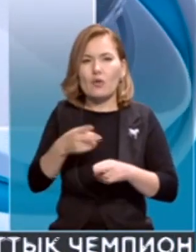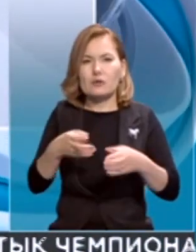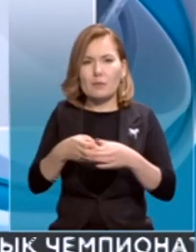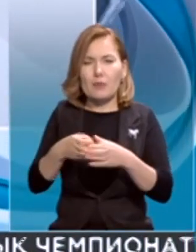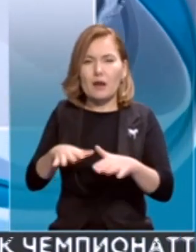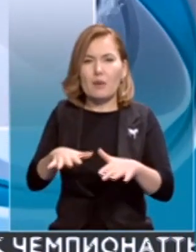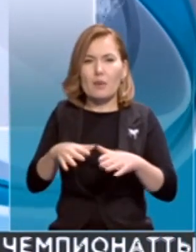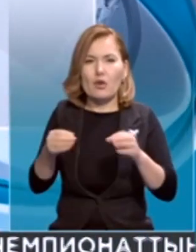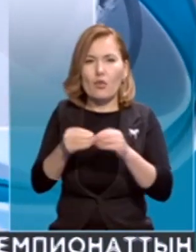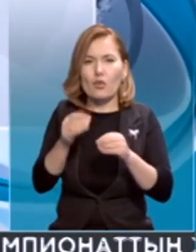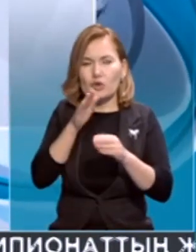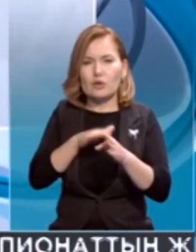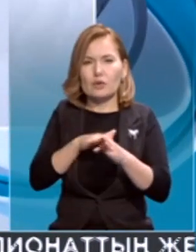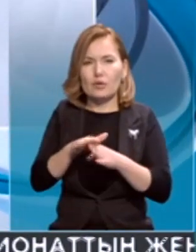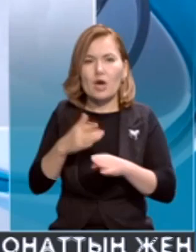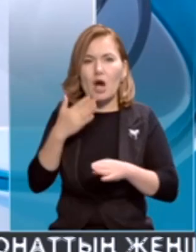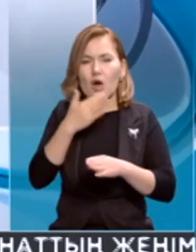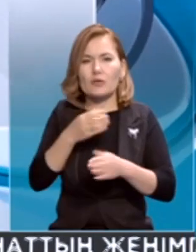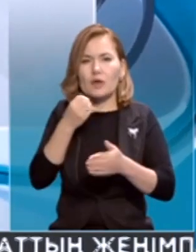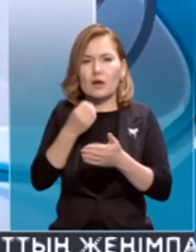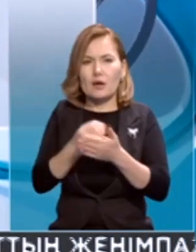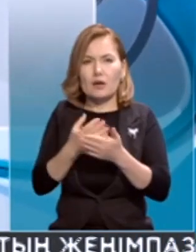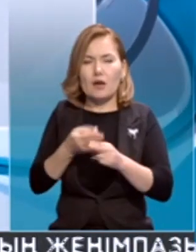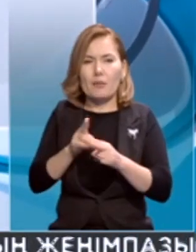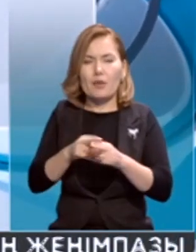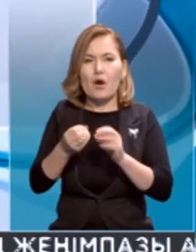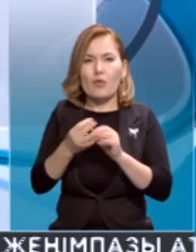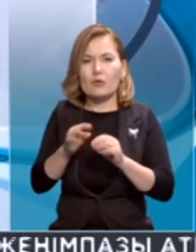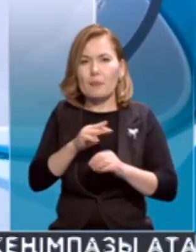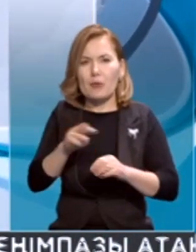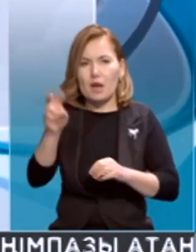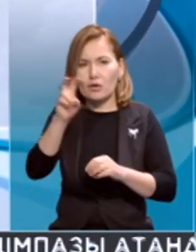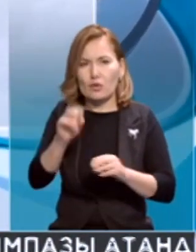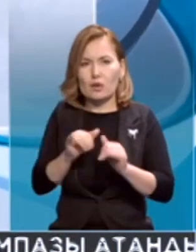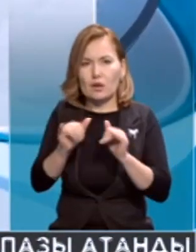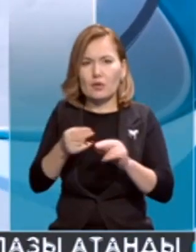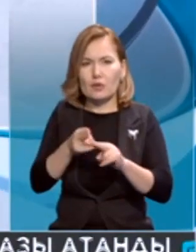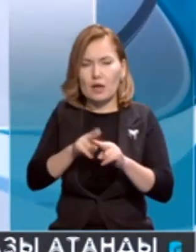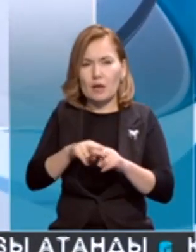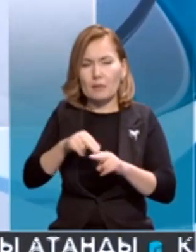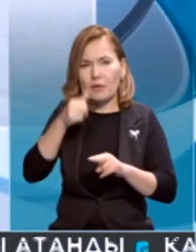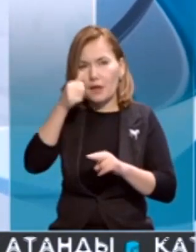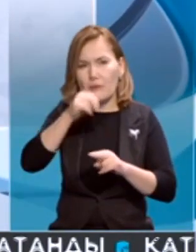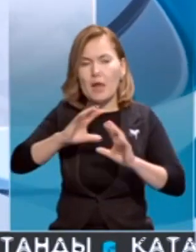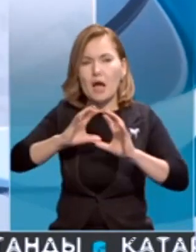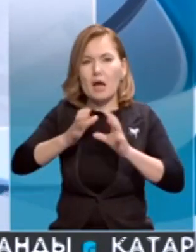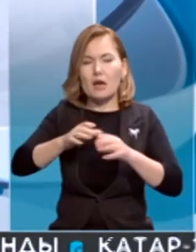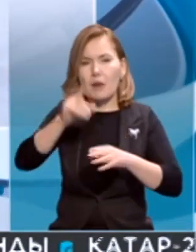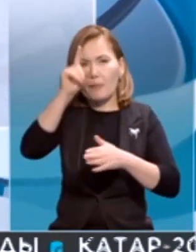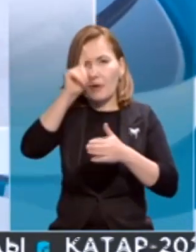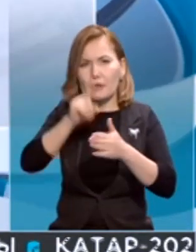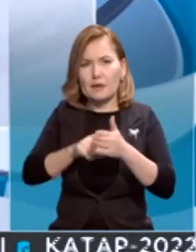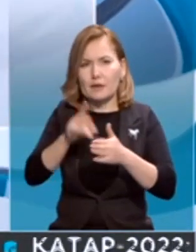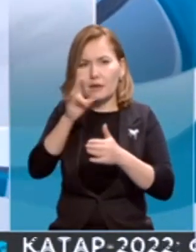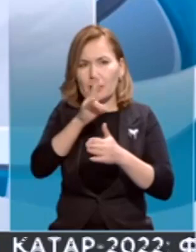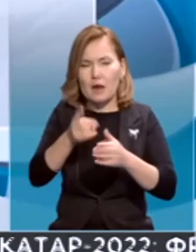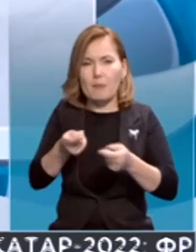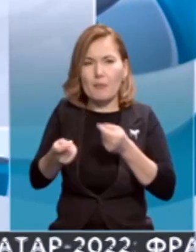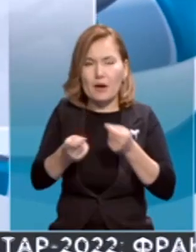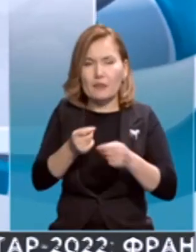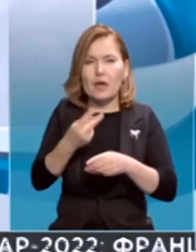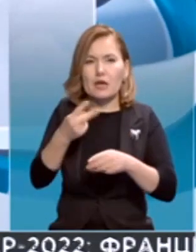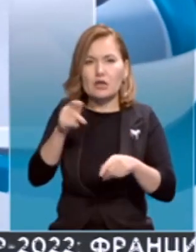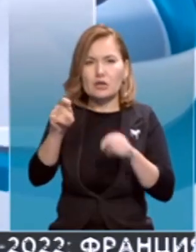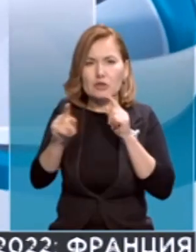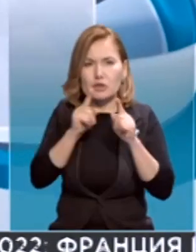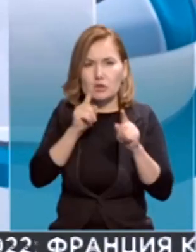парламентіне 10 жыл толды. Ұлттық қордың активтері 14 миллиард долларға жетті. Осы жылы әлемдік және дәстүрлі діндер басшыларының екінші съезі